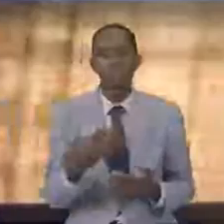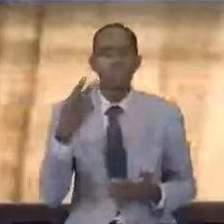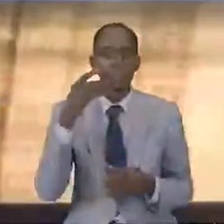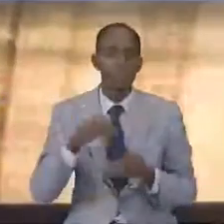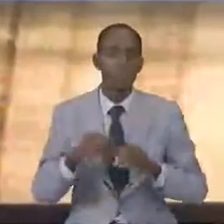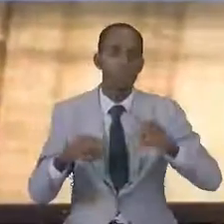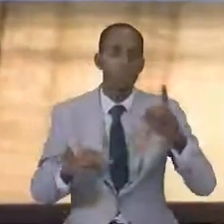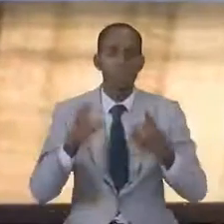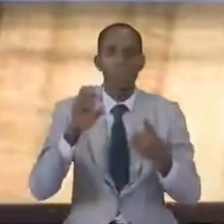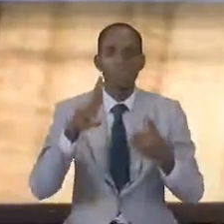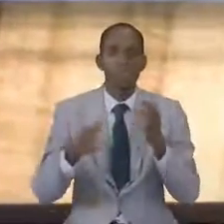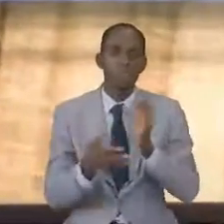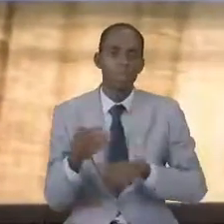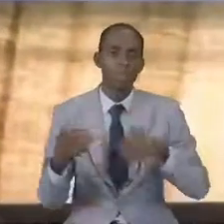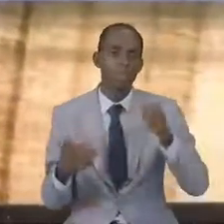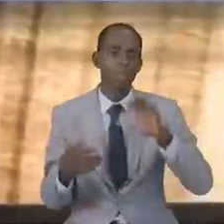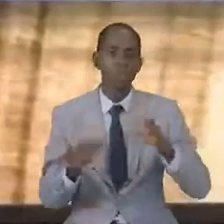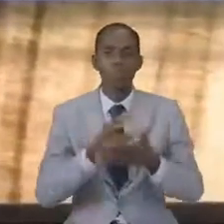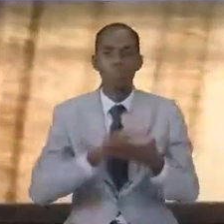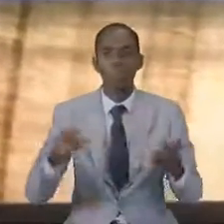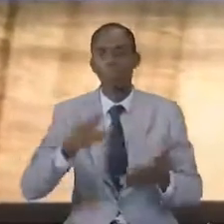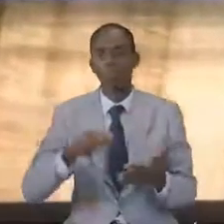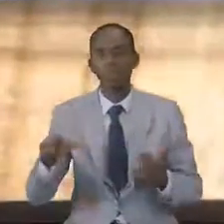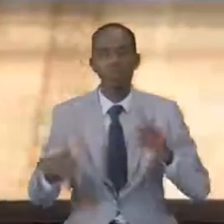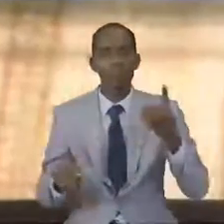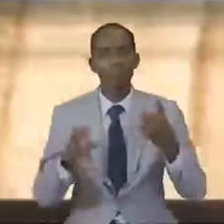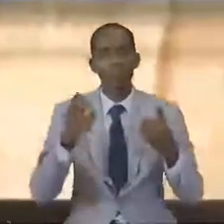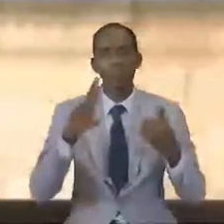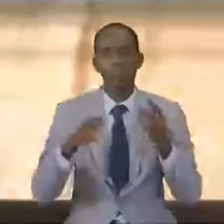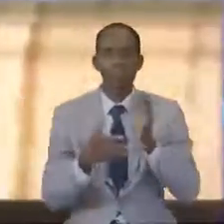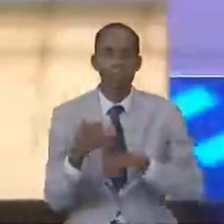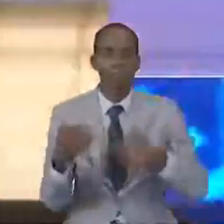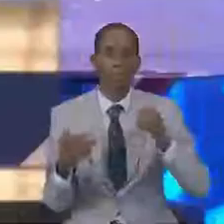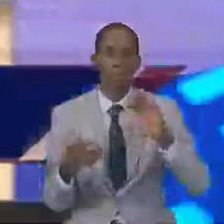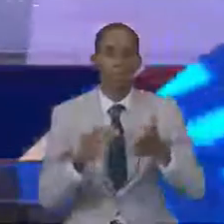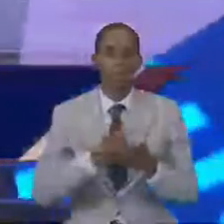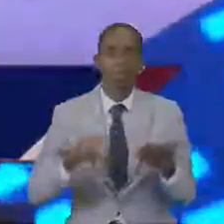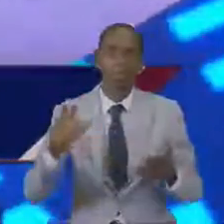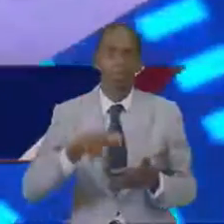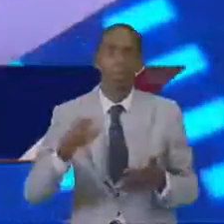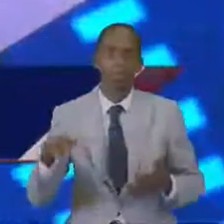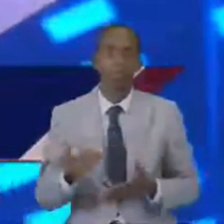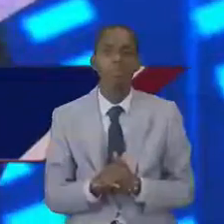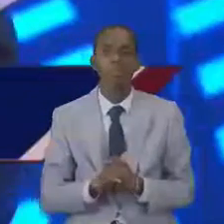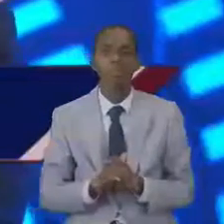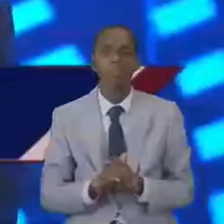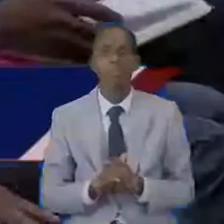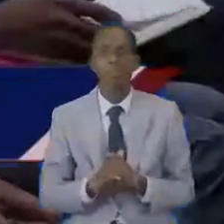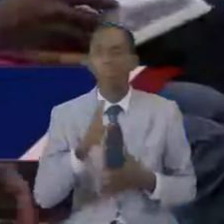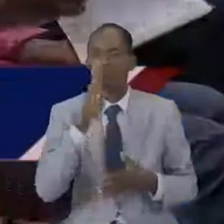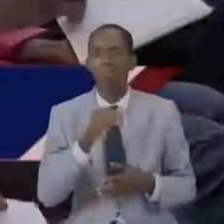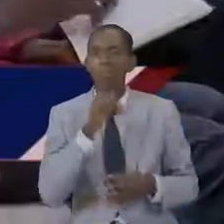voyons un correction chapitre 15 verset 33 un Corinthiens 15 verset